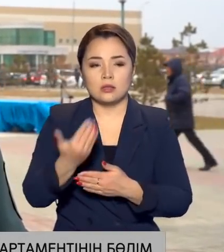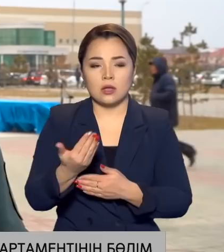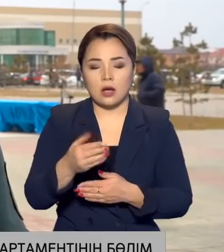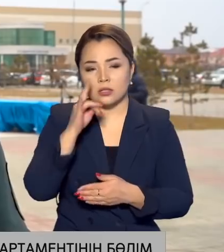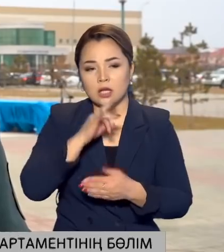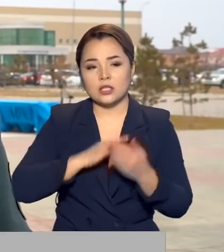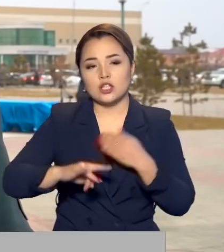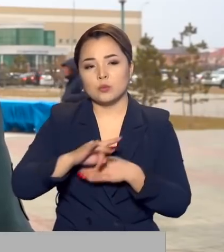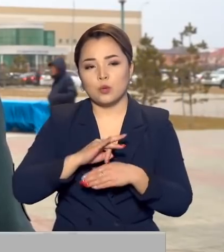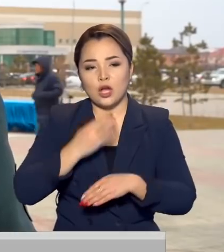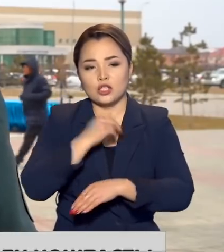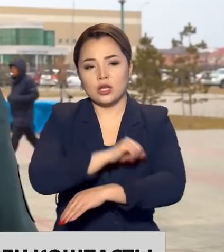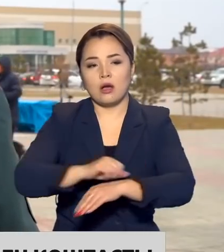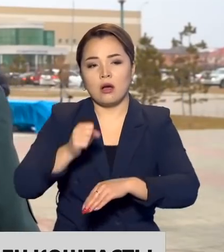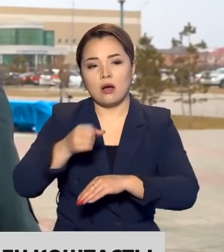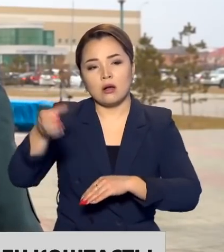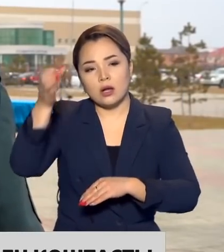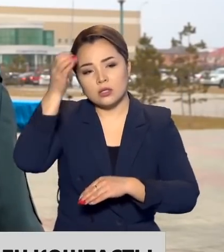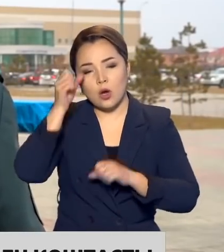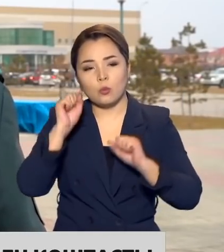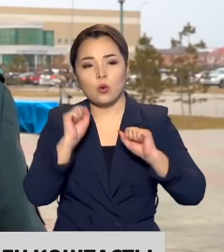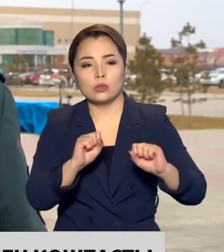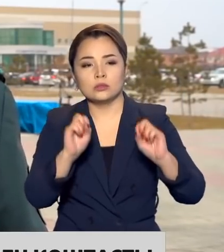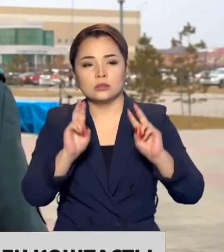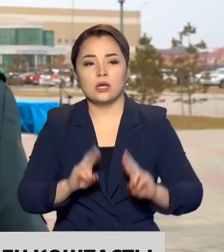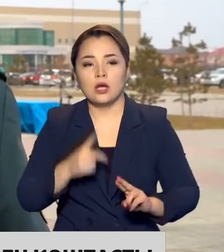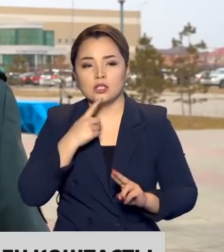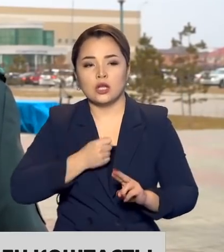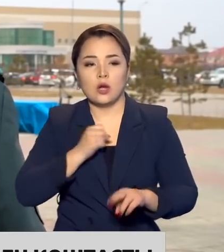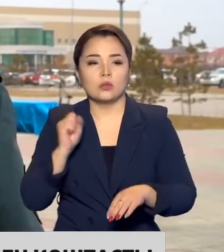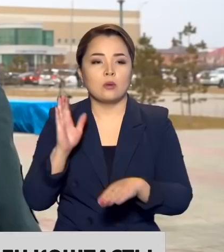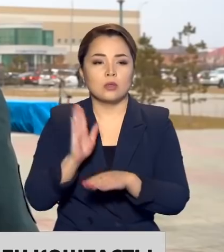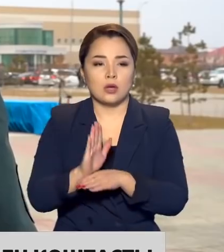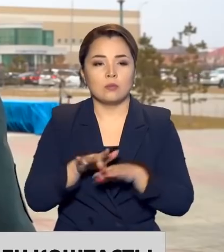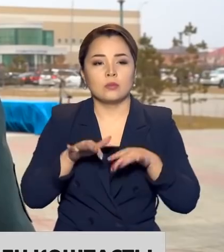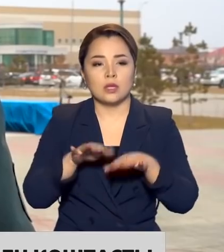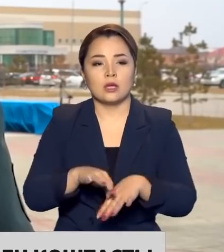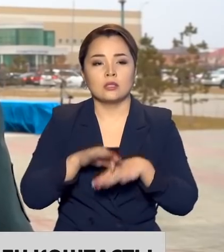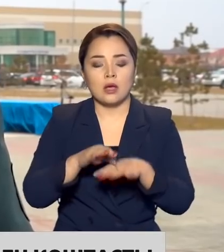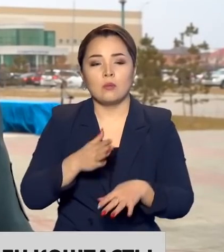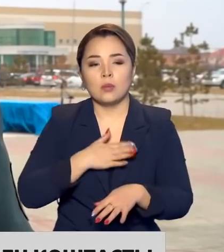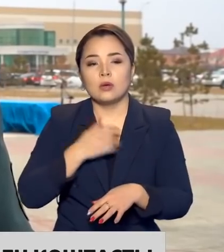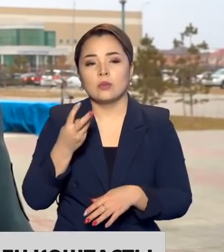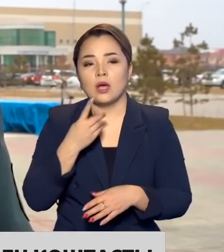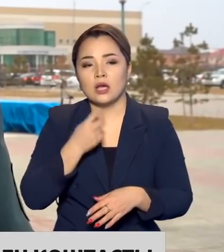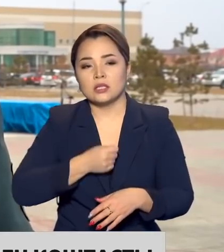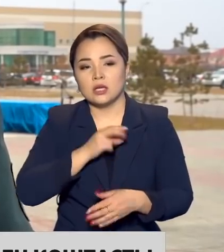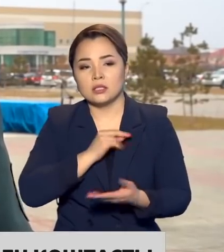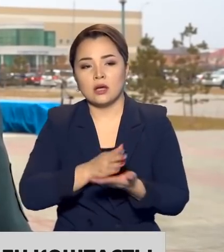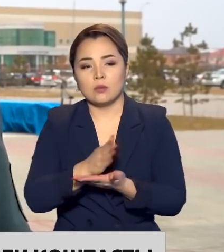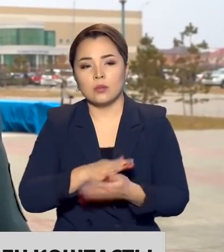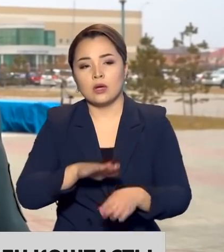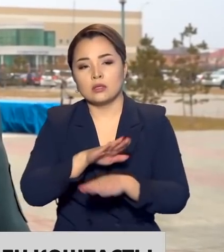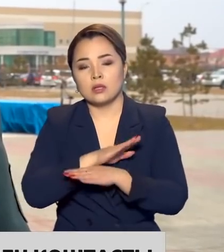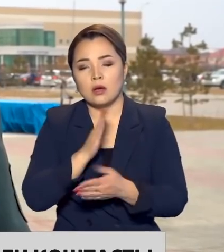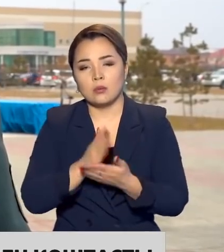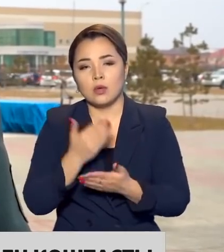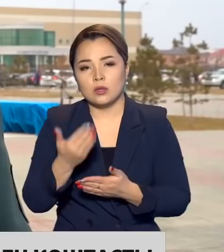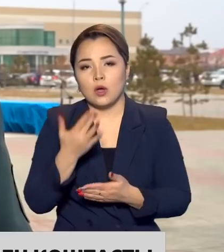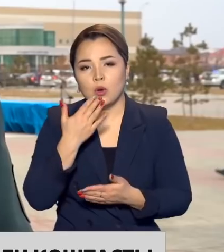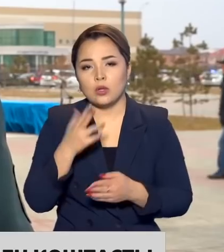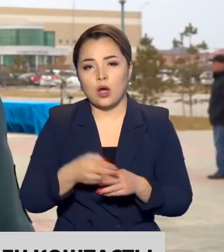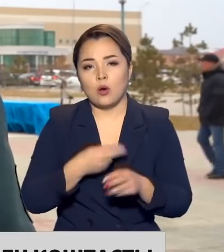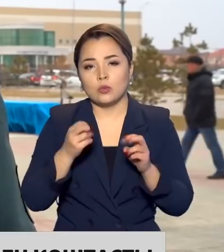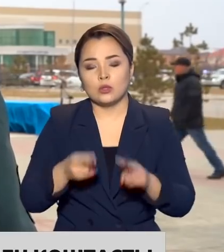Республикасы шекара қызметінің академияларын қорғау бойынша жауынгерлік тапсырманы орындау барысында біздің бірнеше әскери қызметші қаза тапты. Соның бірі